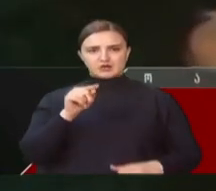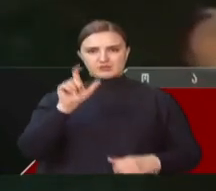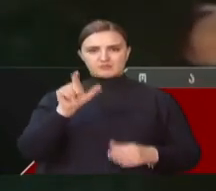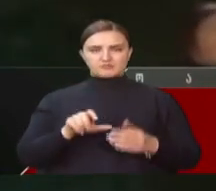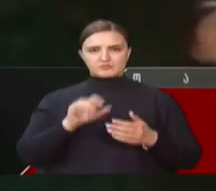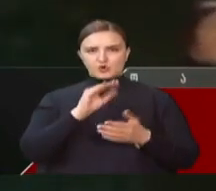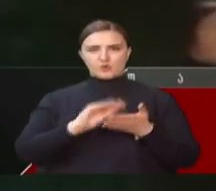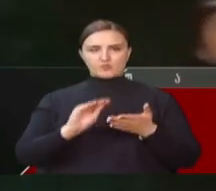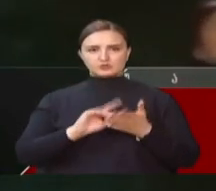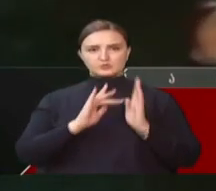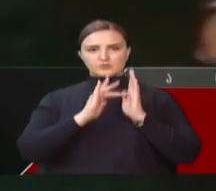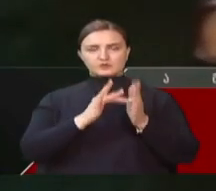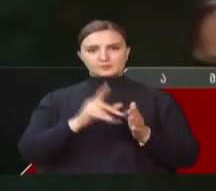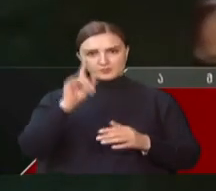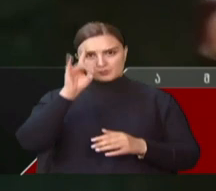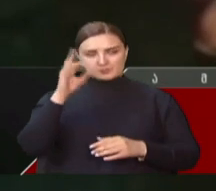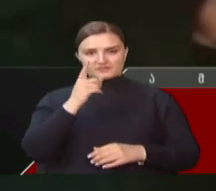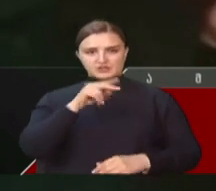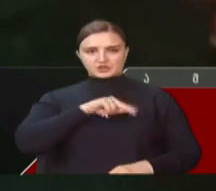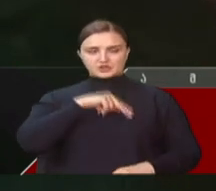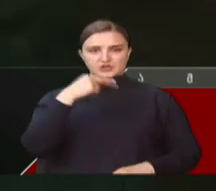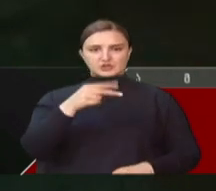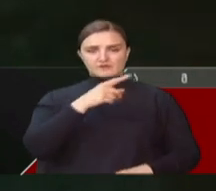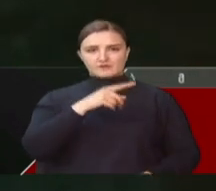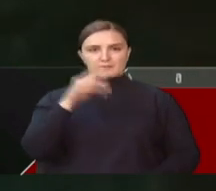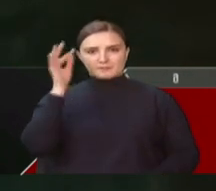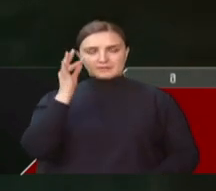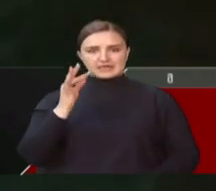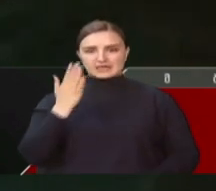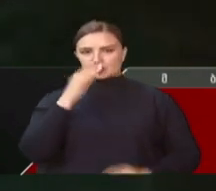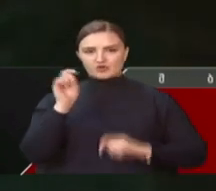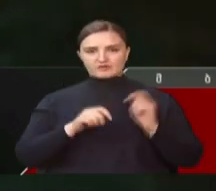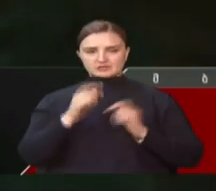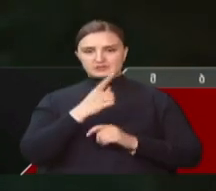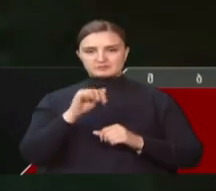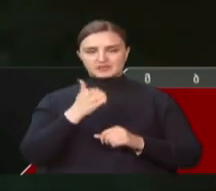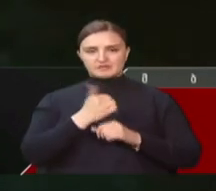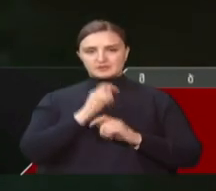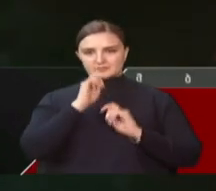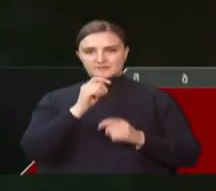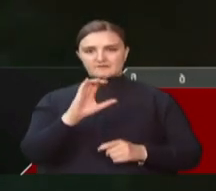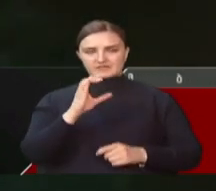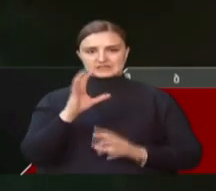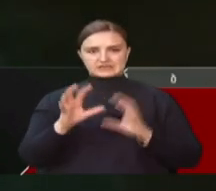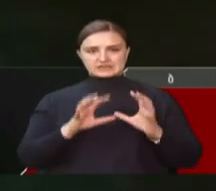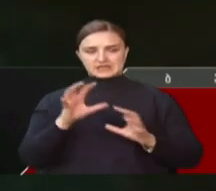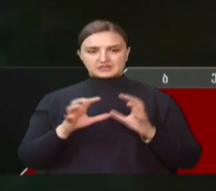მოგზაურობა, პოპულარობა და პირველი ჯილდო. ბერლინის კინოფესტივალის ერთ-ერთი მთავარი პრიზი ვერცხლის დათვი.